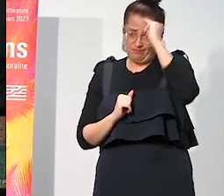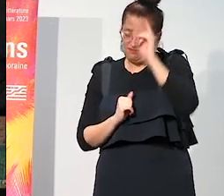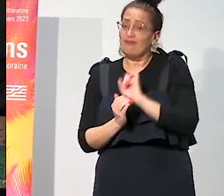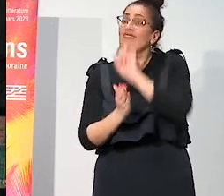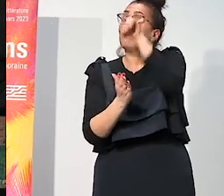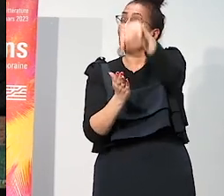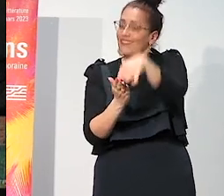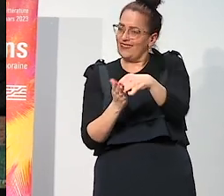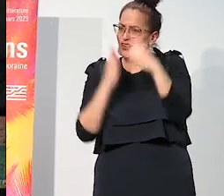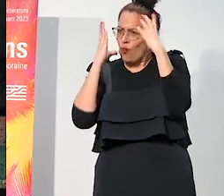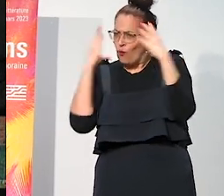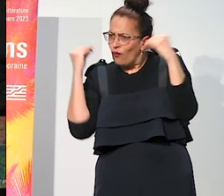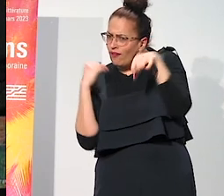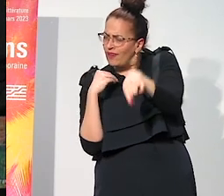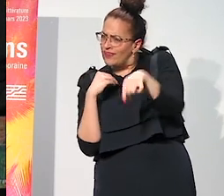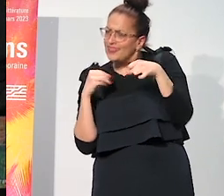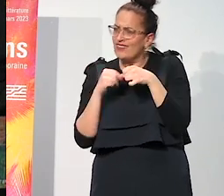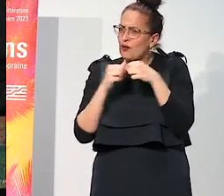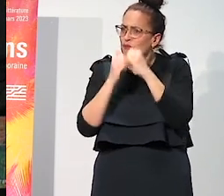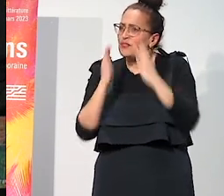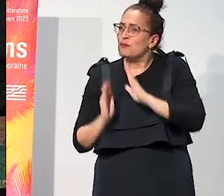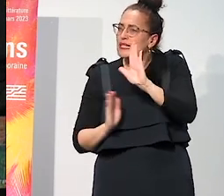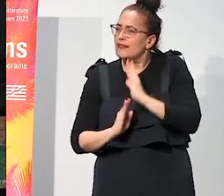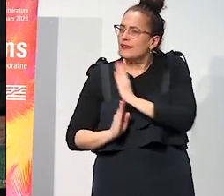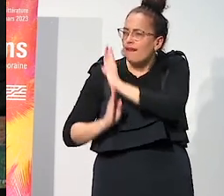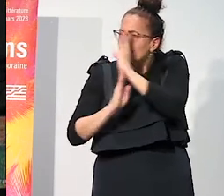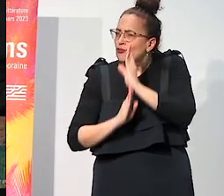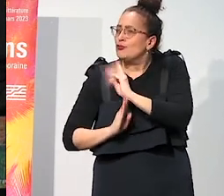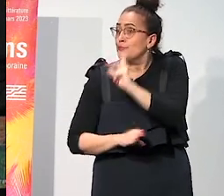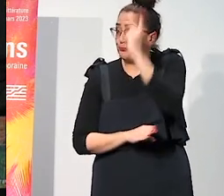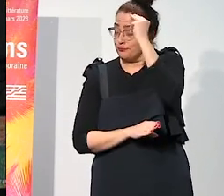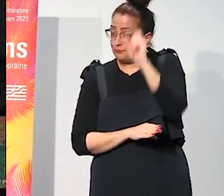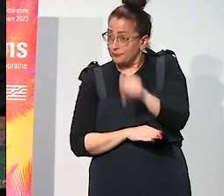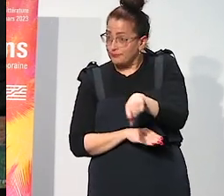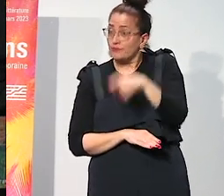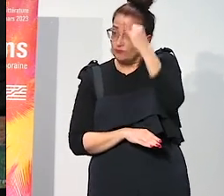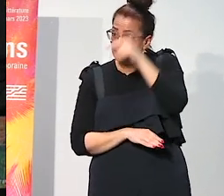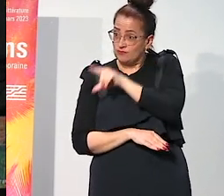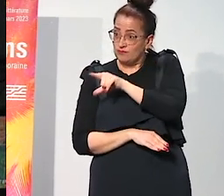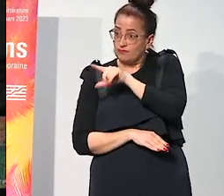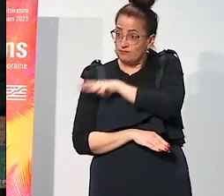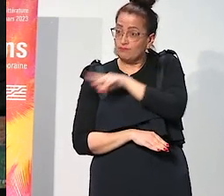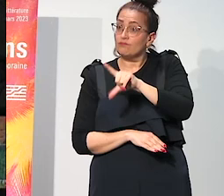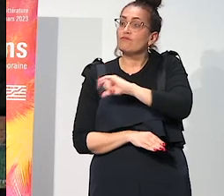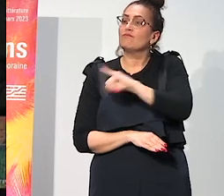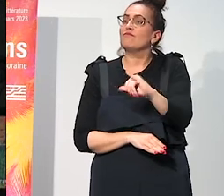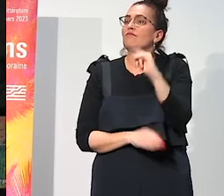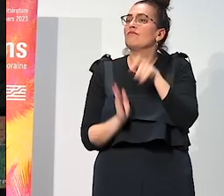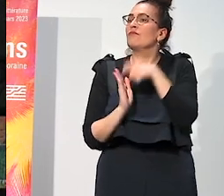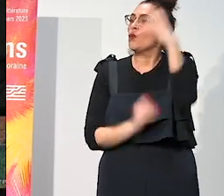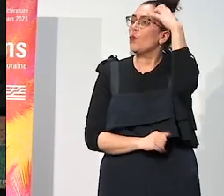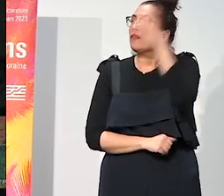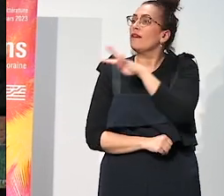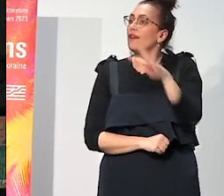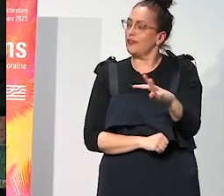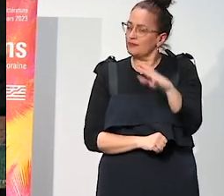est l'endroit où Anne Frank donc, s'est cachée, de juillet 42 à août 44, avec cette autre personne. Et c'est là